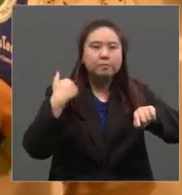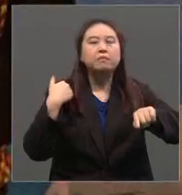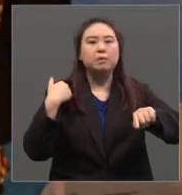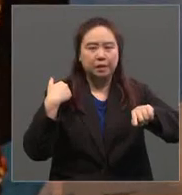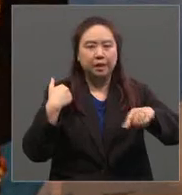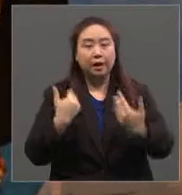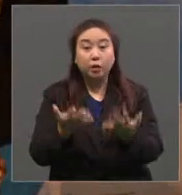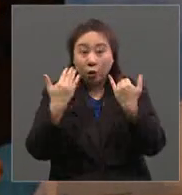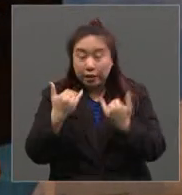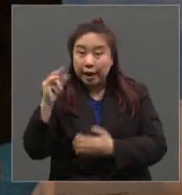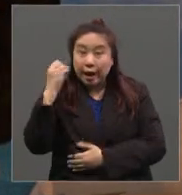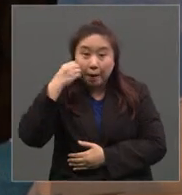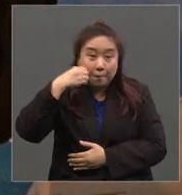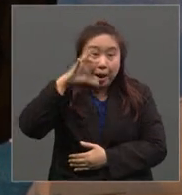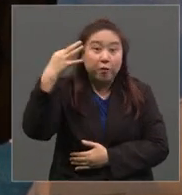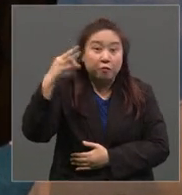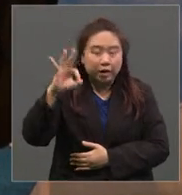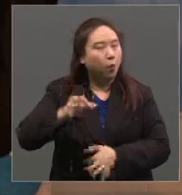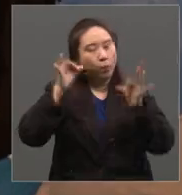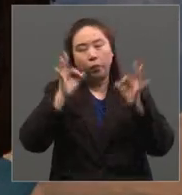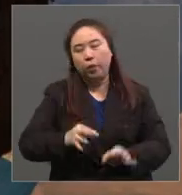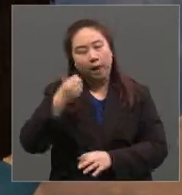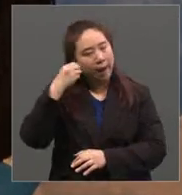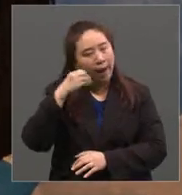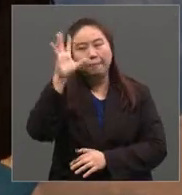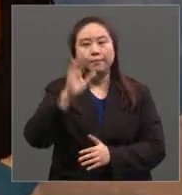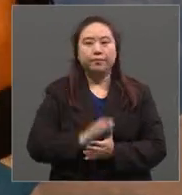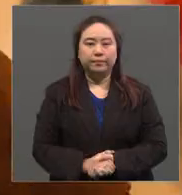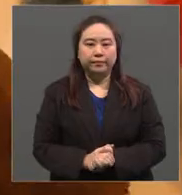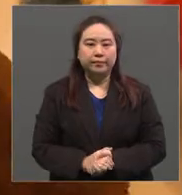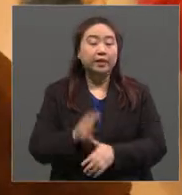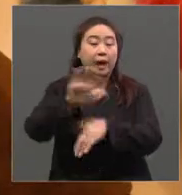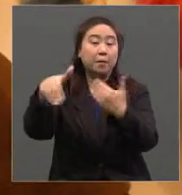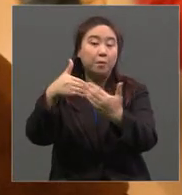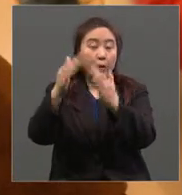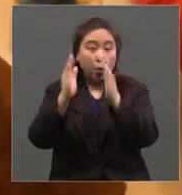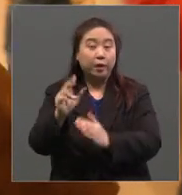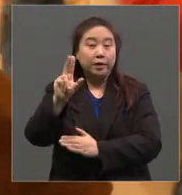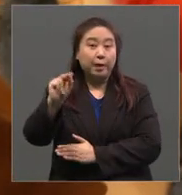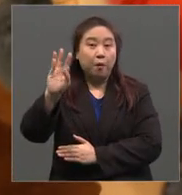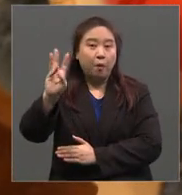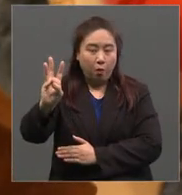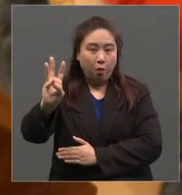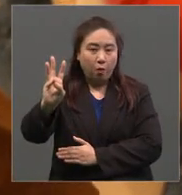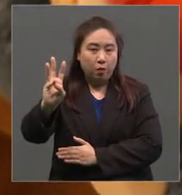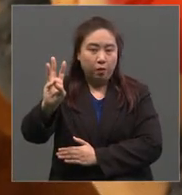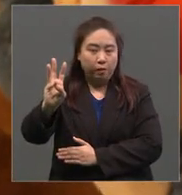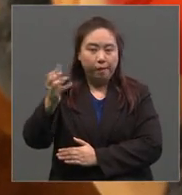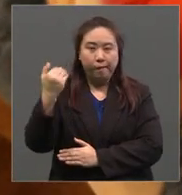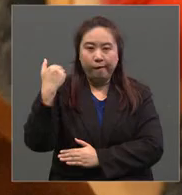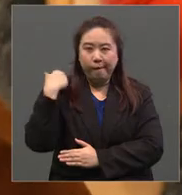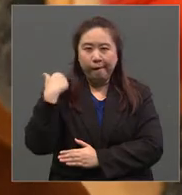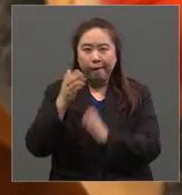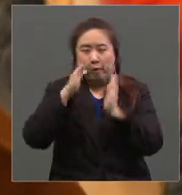ยที่ไม่ต้องมีภาระค่าใช้จ่ายตัดสินใจกลับทันทีเลยอย่างที่บอกครับว่ากลุ่มนี้เดินทางมาทั้งหมด36คนในจำนวนนี้เนี่ยพบว่